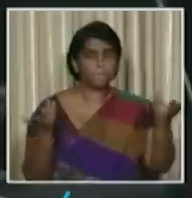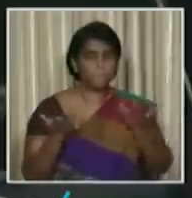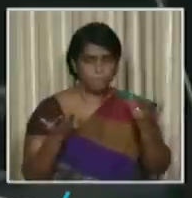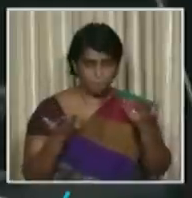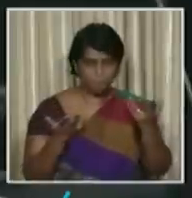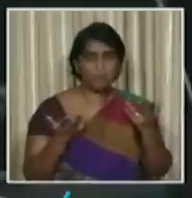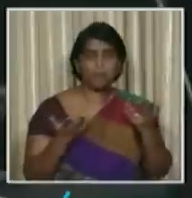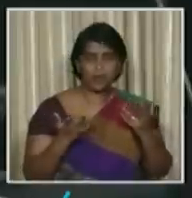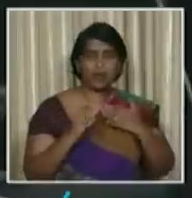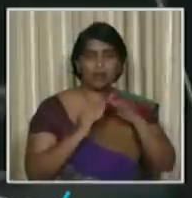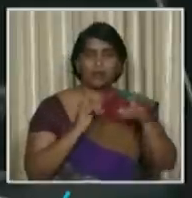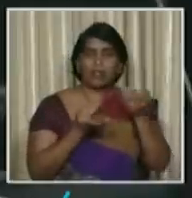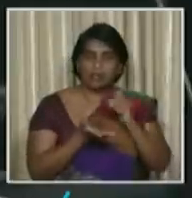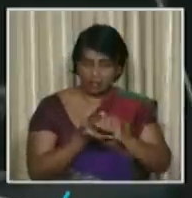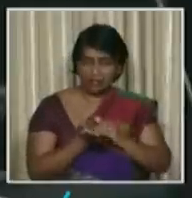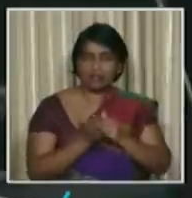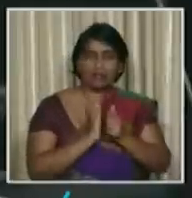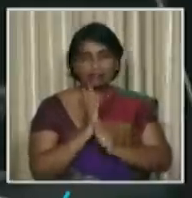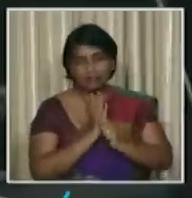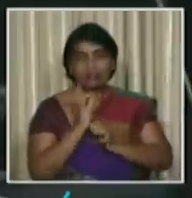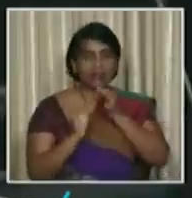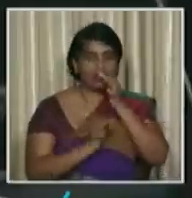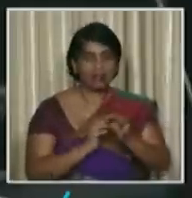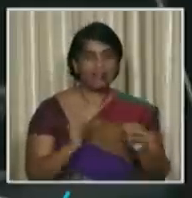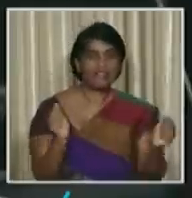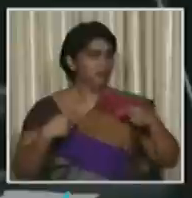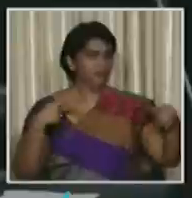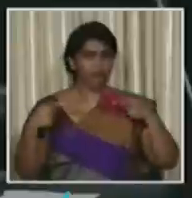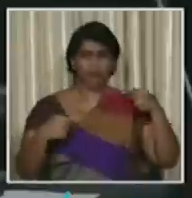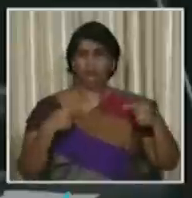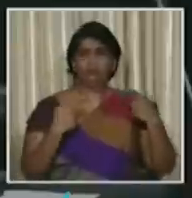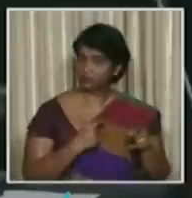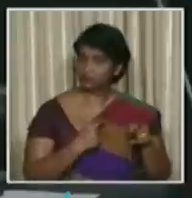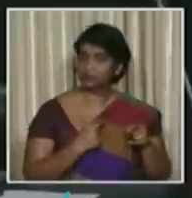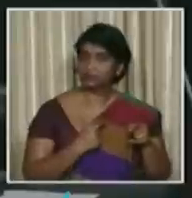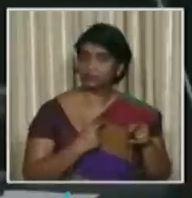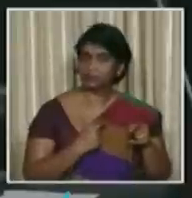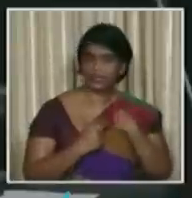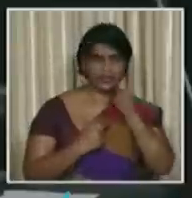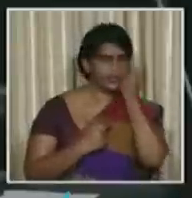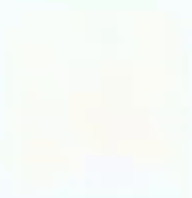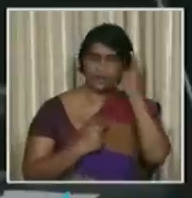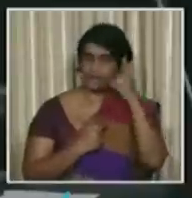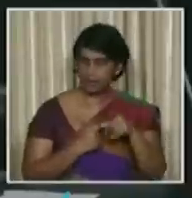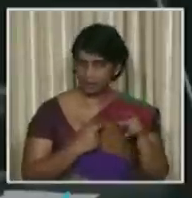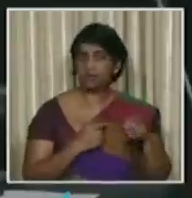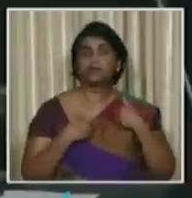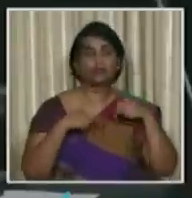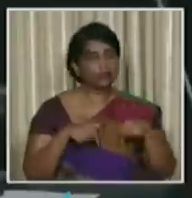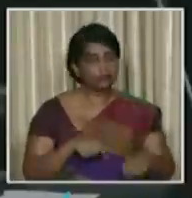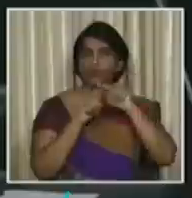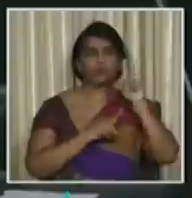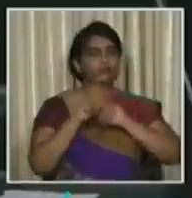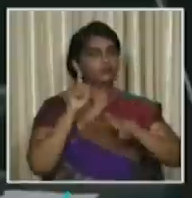කෙරෙන්නේ නැහැ. දැන් ඔකට ගමේ ගොඩේ තව බජාරගේ තව දෙයක් කියනවා වැඩේ අල කරනවා කියනවා. අපිට ඇති වෙන සැකය නිසා තමයි අද අපි මේ ගැන